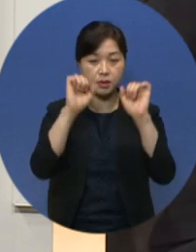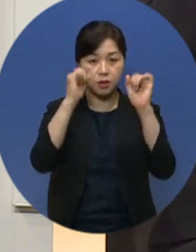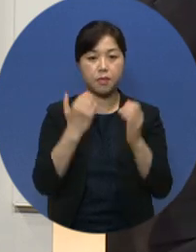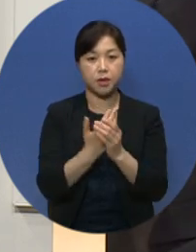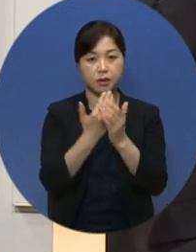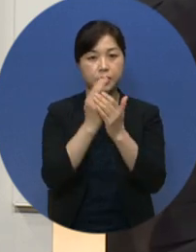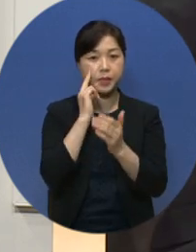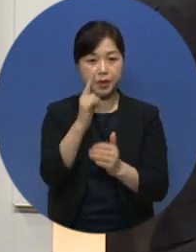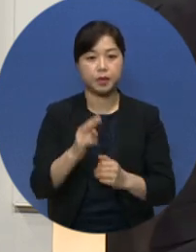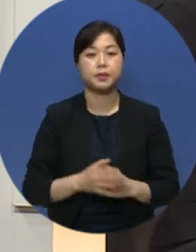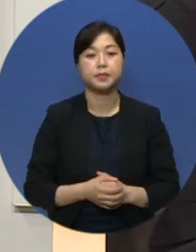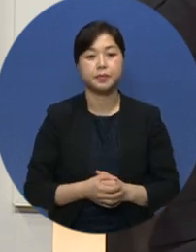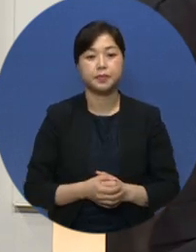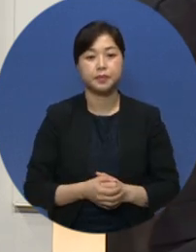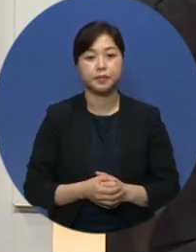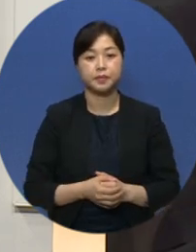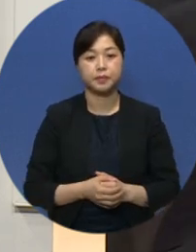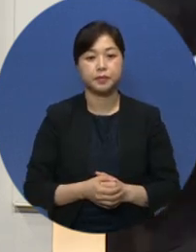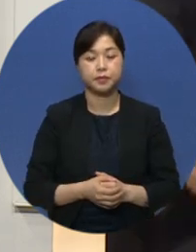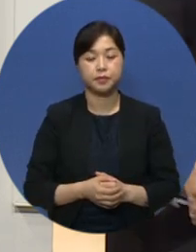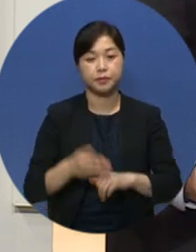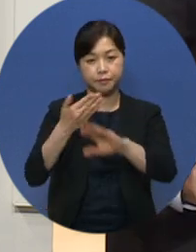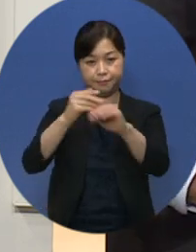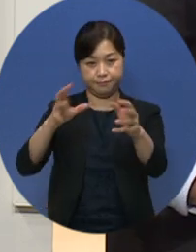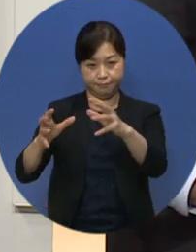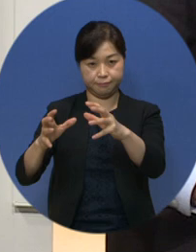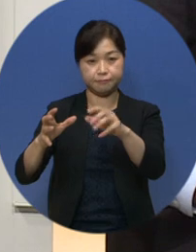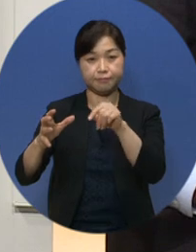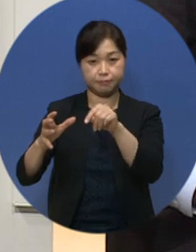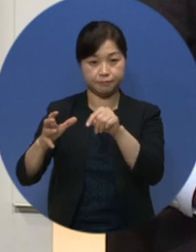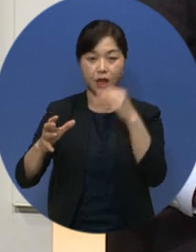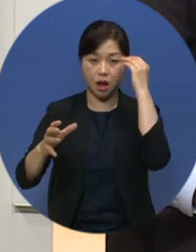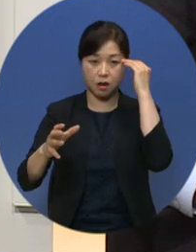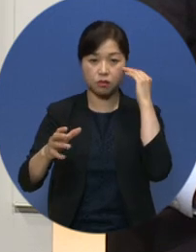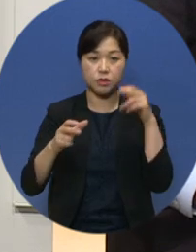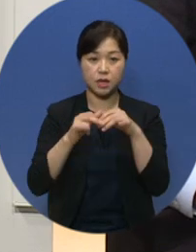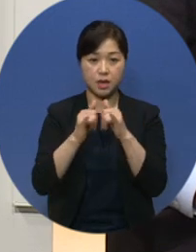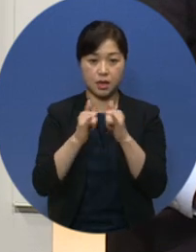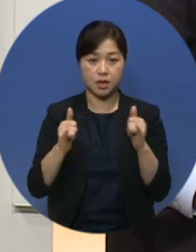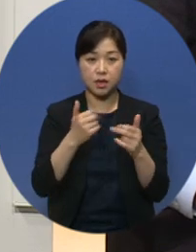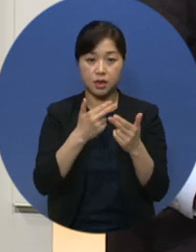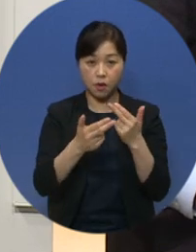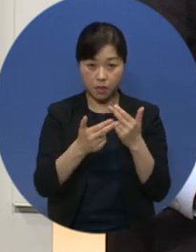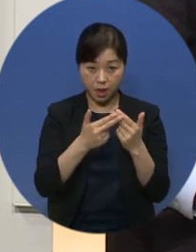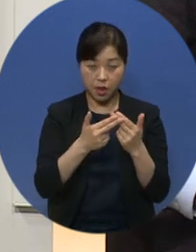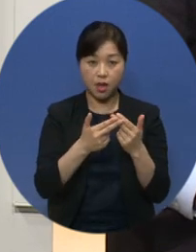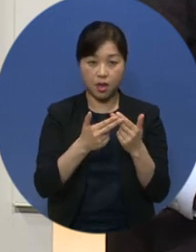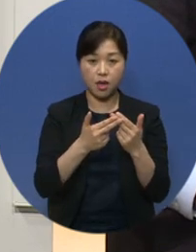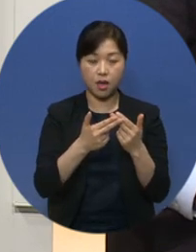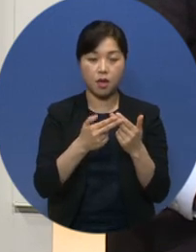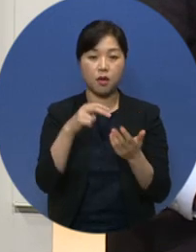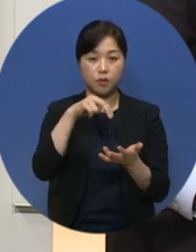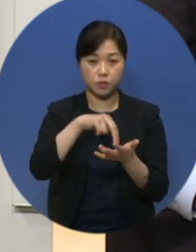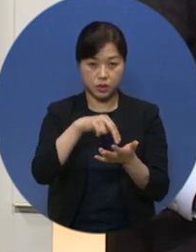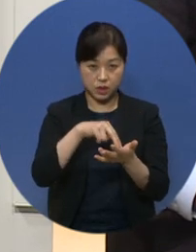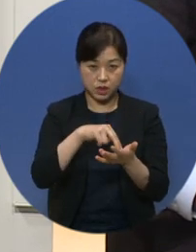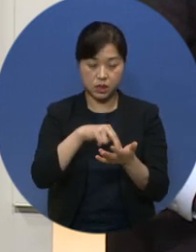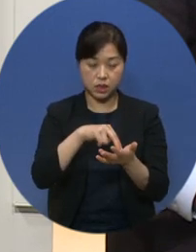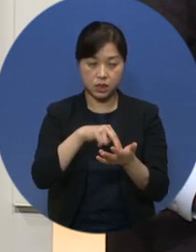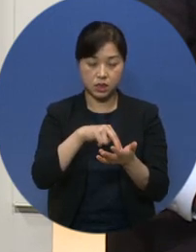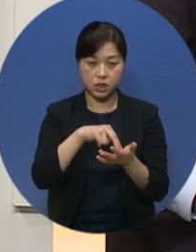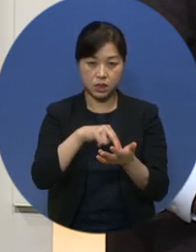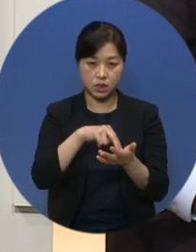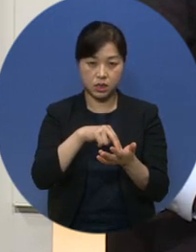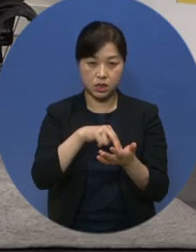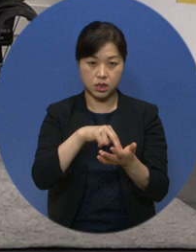했는데요 그렇다면 국제적으로 한국 장애인 그 협회가 그 위상이 랄 g 이런 건 어떻게 말씀